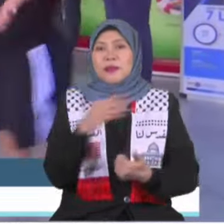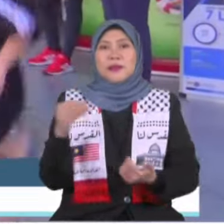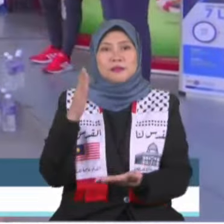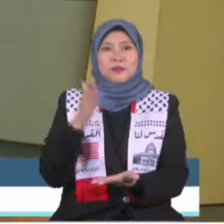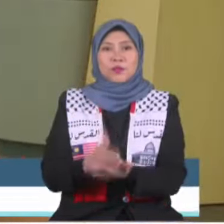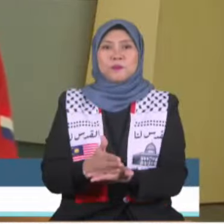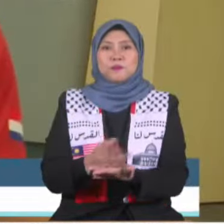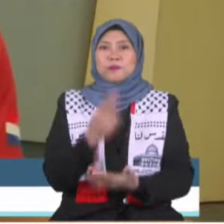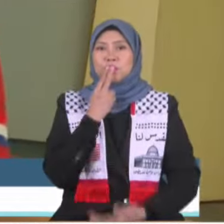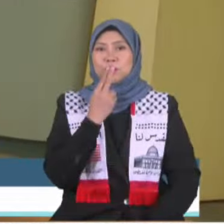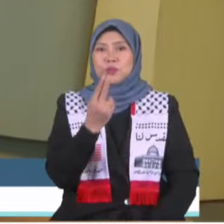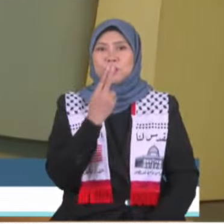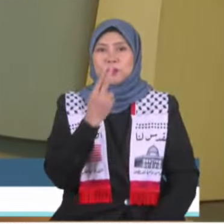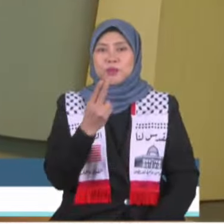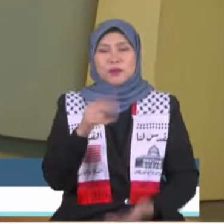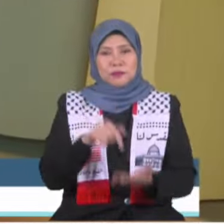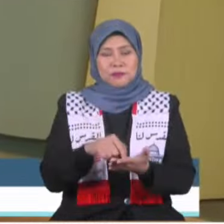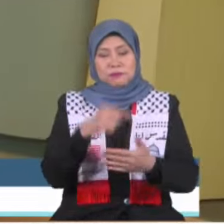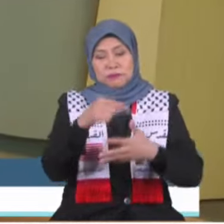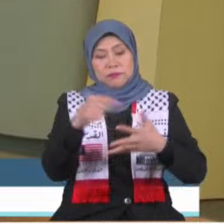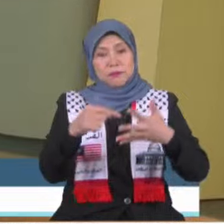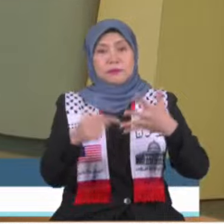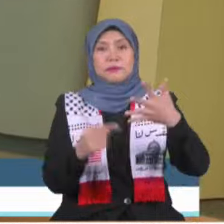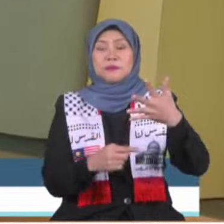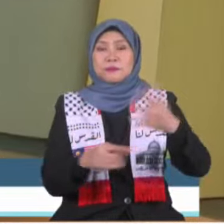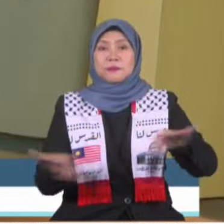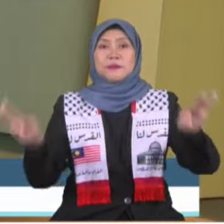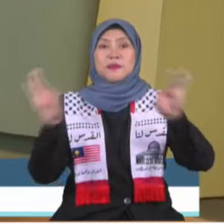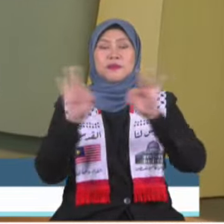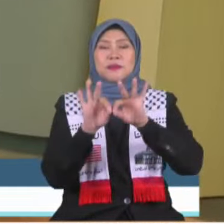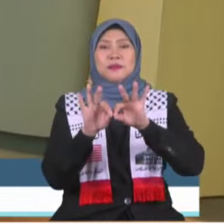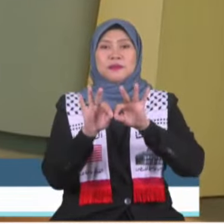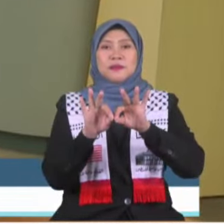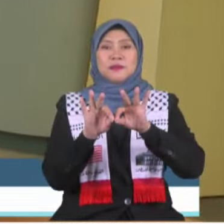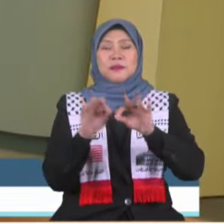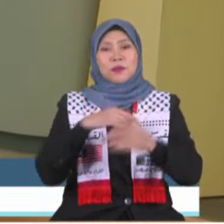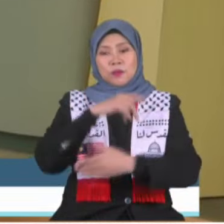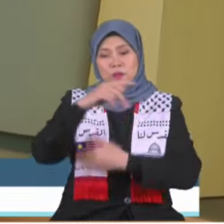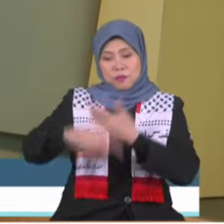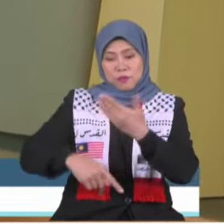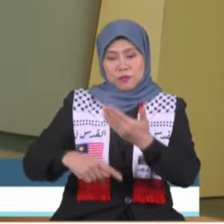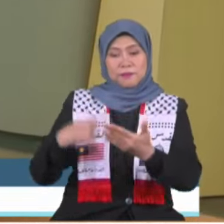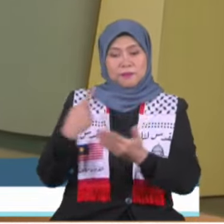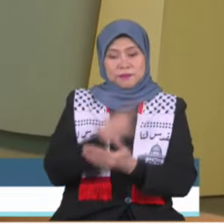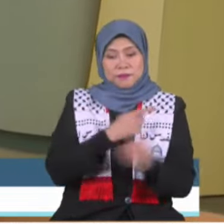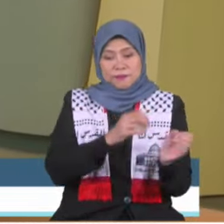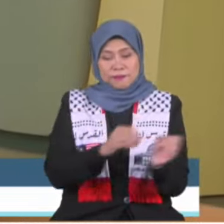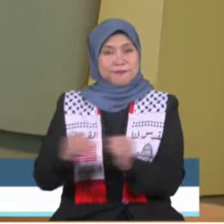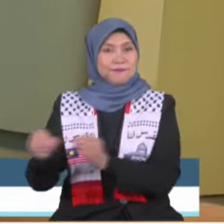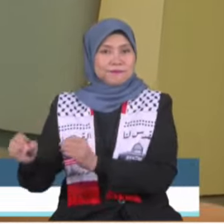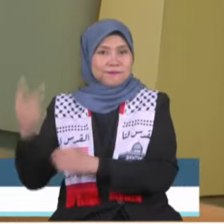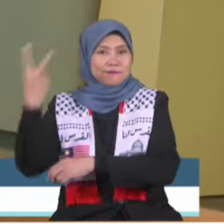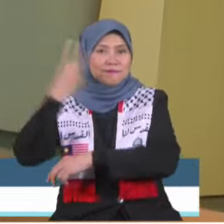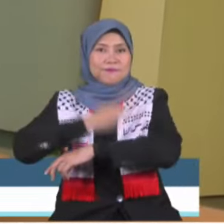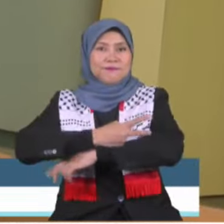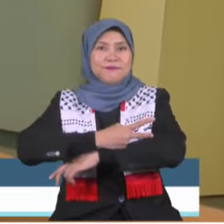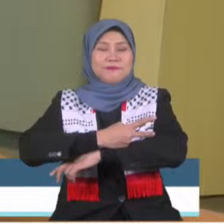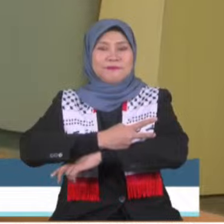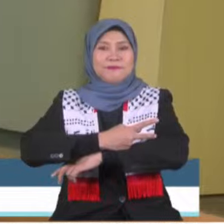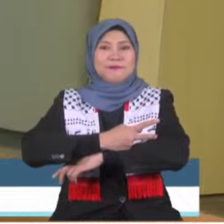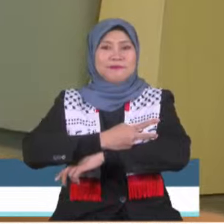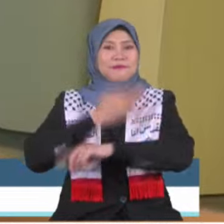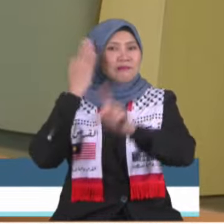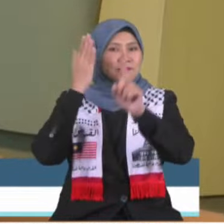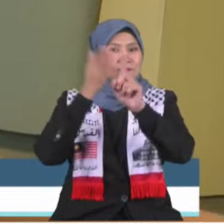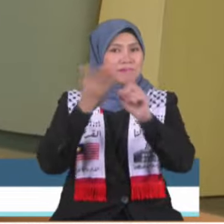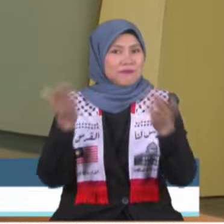berhenti merokok. Jadi ini adalah elemen-elemen yang penting dan semua program yang kita adakan pada dua hari ini adalah